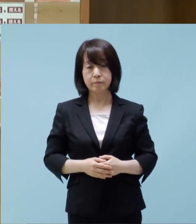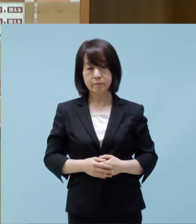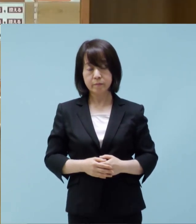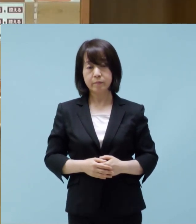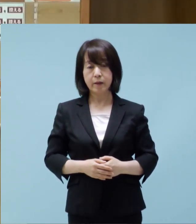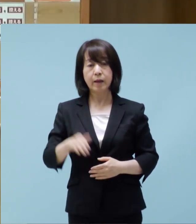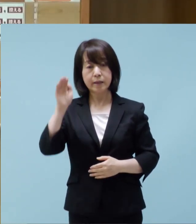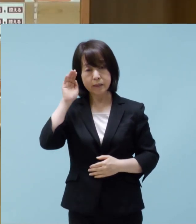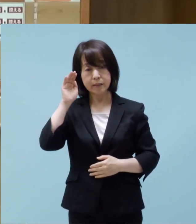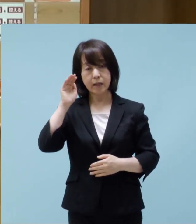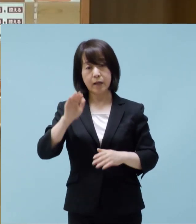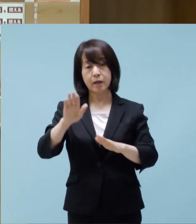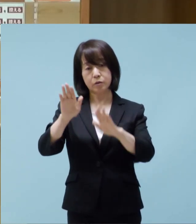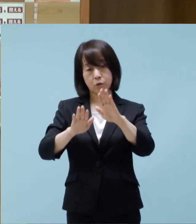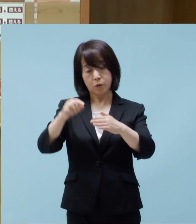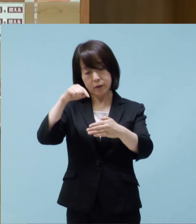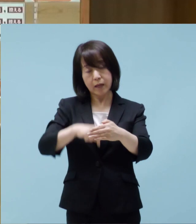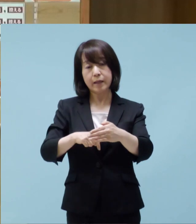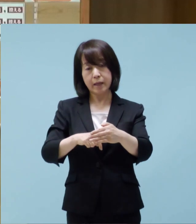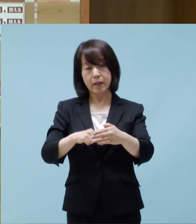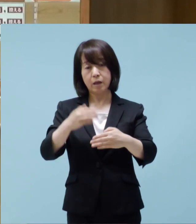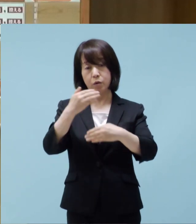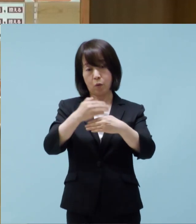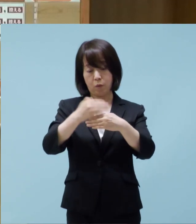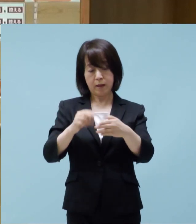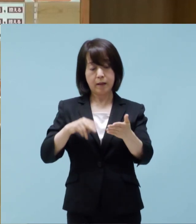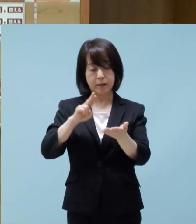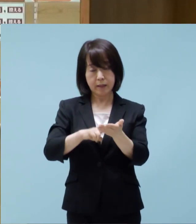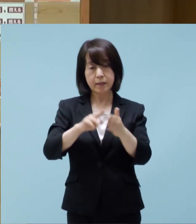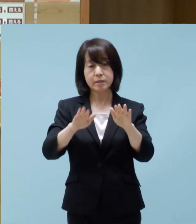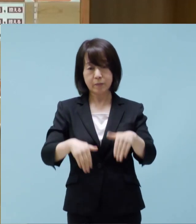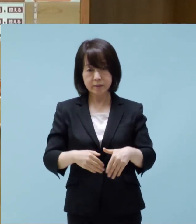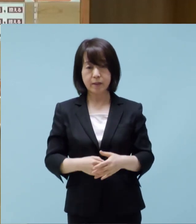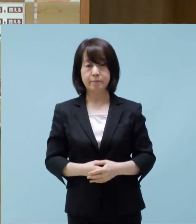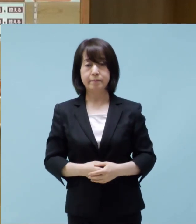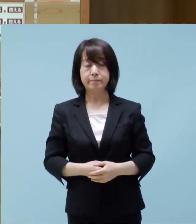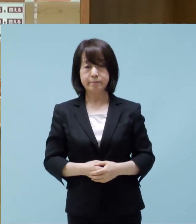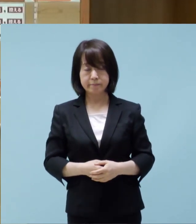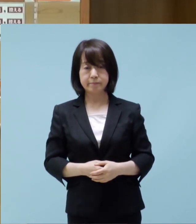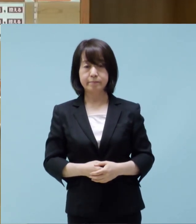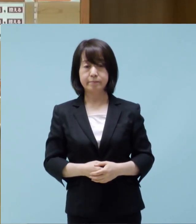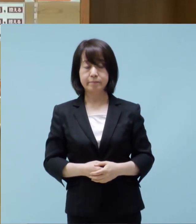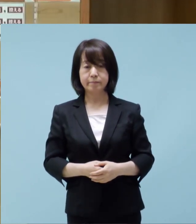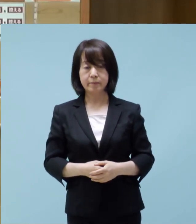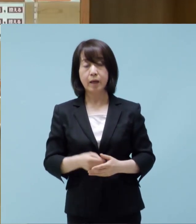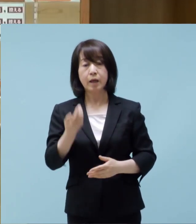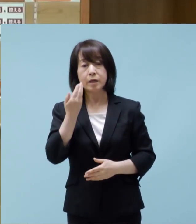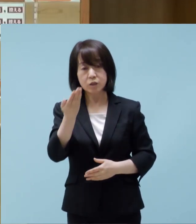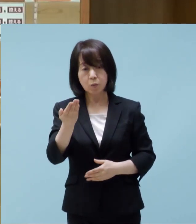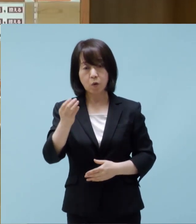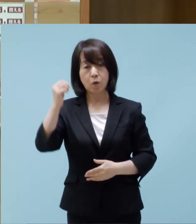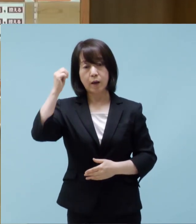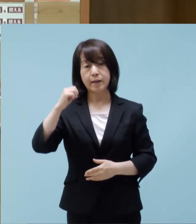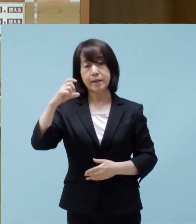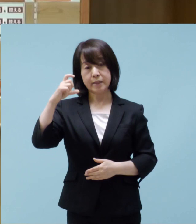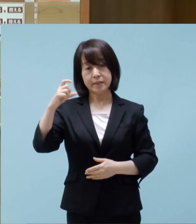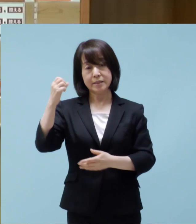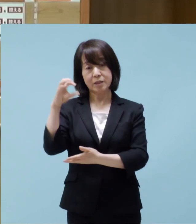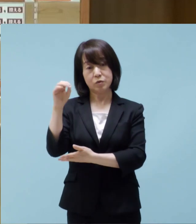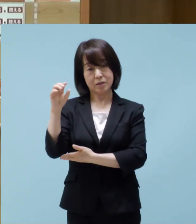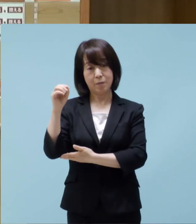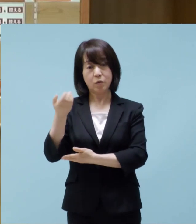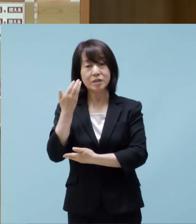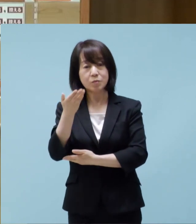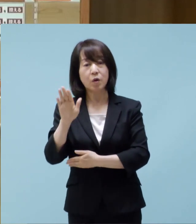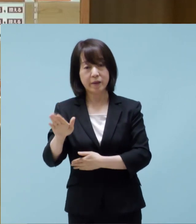。 あと、これも朝日新聞さんお聞きになったその東京や大阪での対